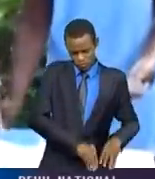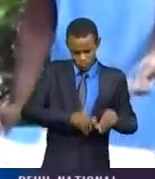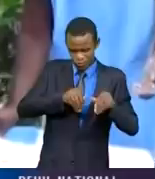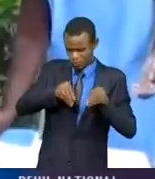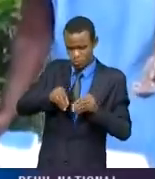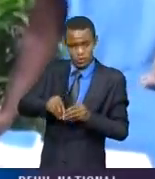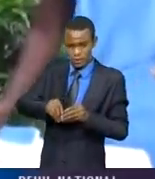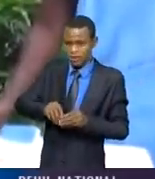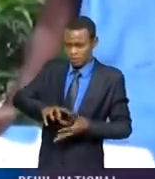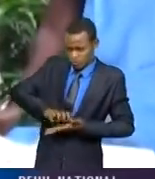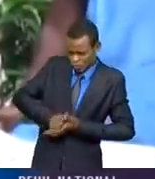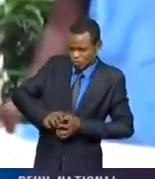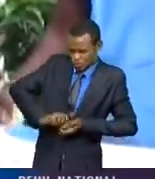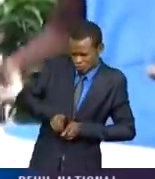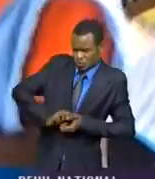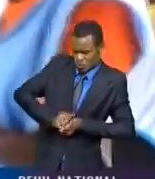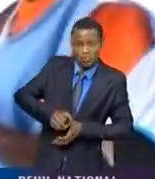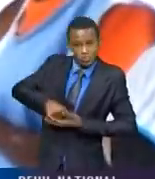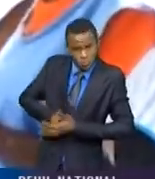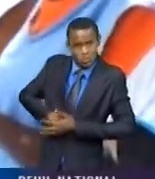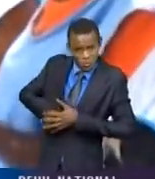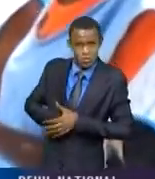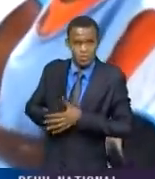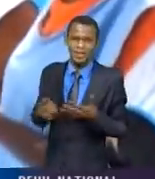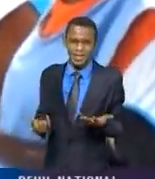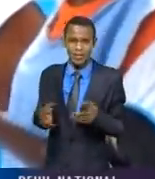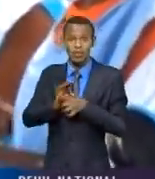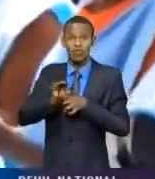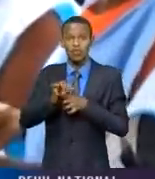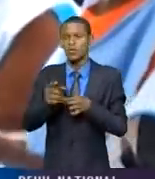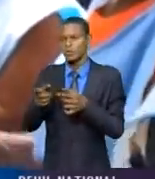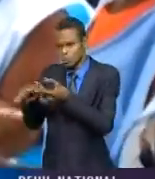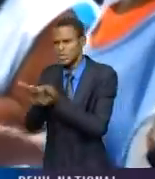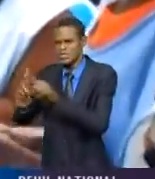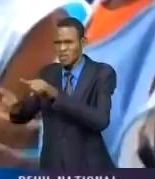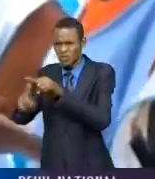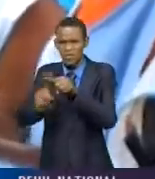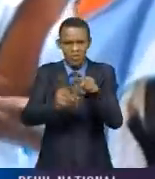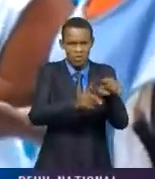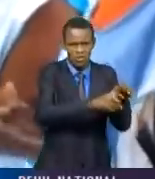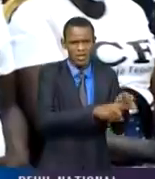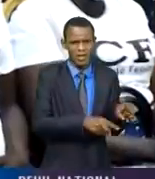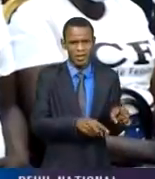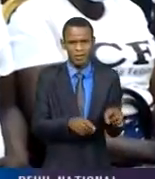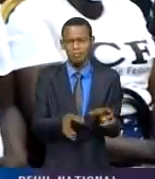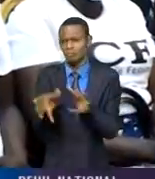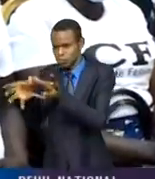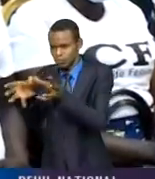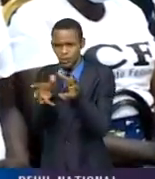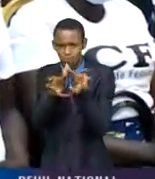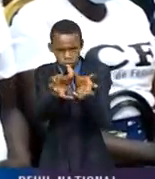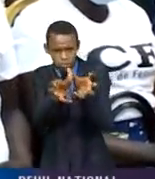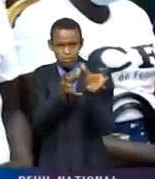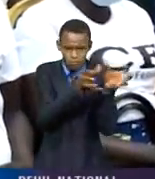s'agit des quiproquos geely brasserie pour la partie est de la capitale et les sièges des cris de femme en plein coeur